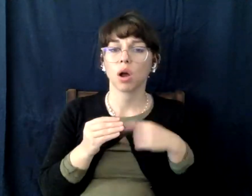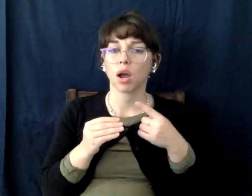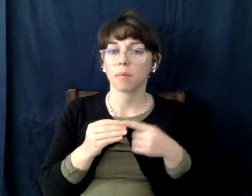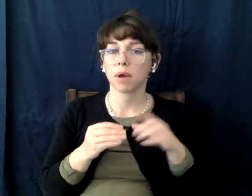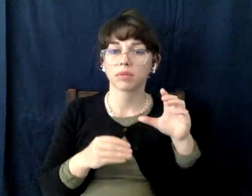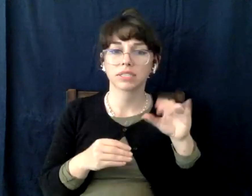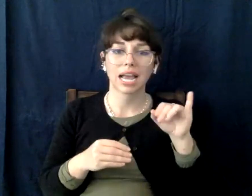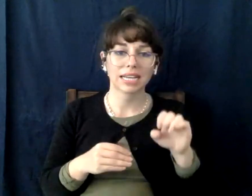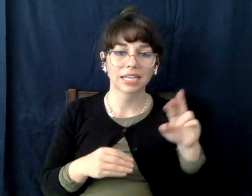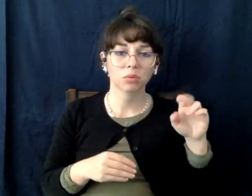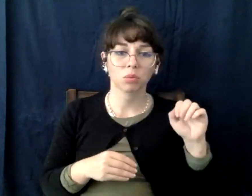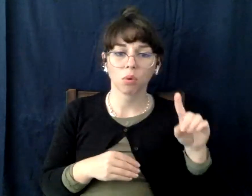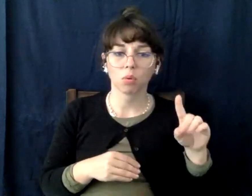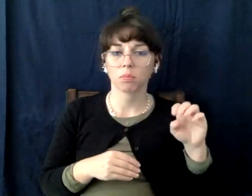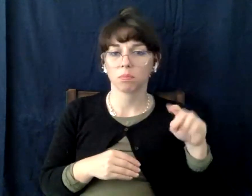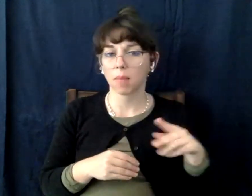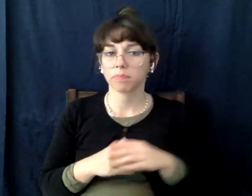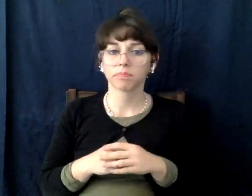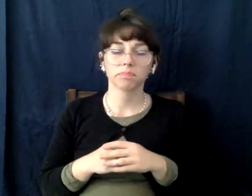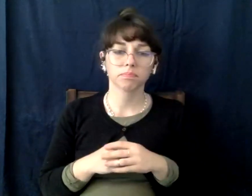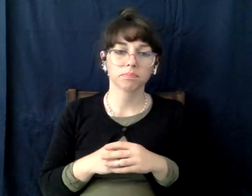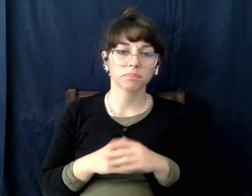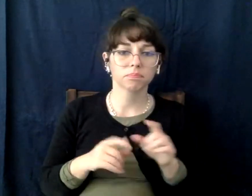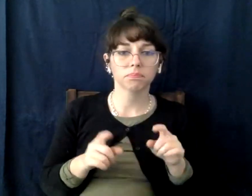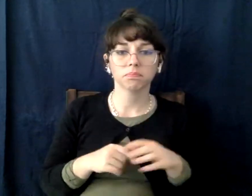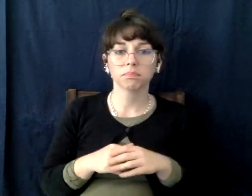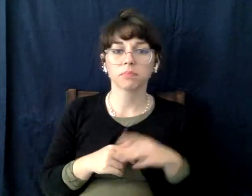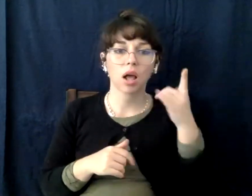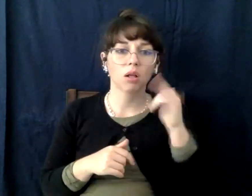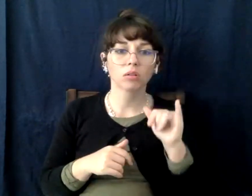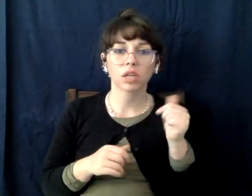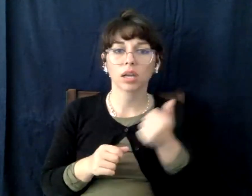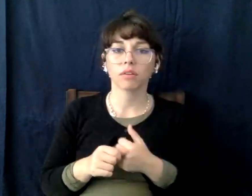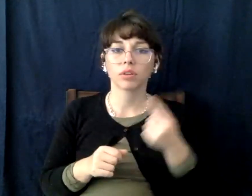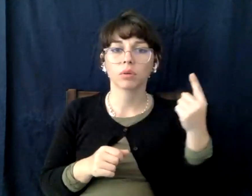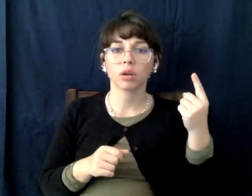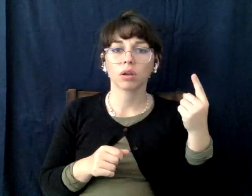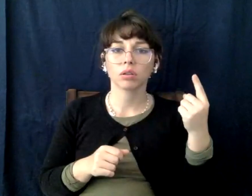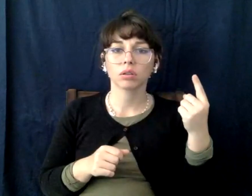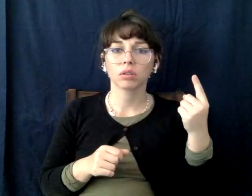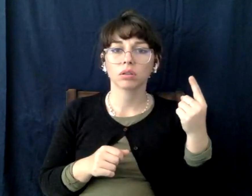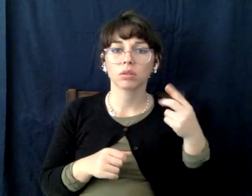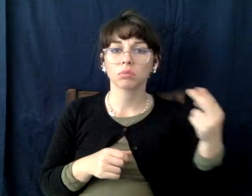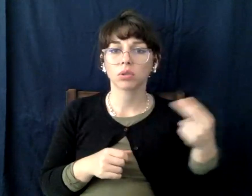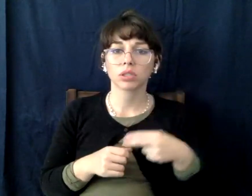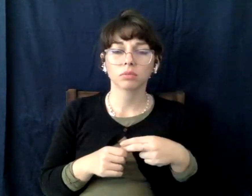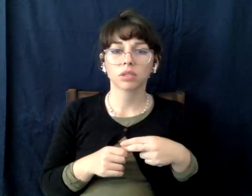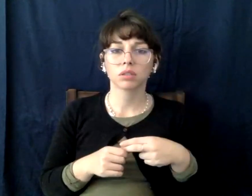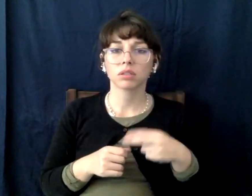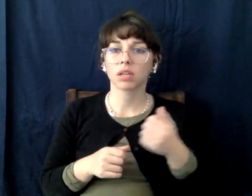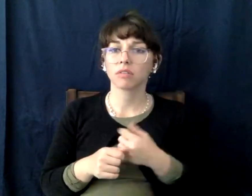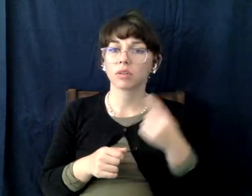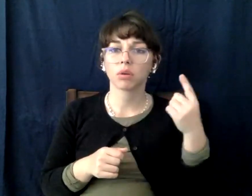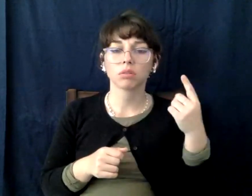And it looks like everyone participated and everyone